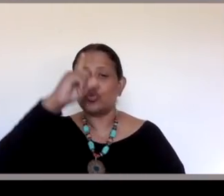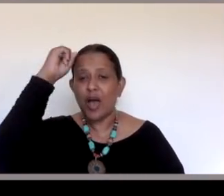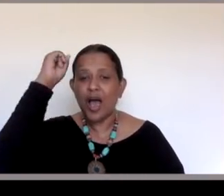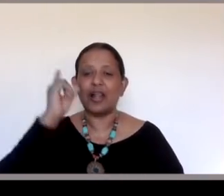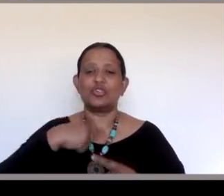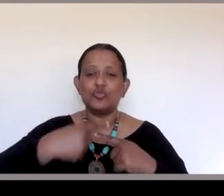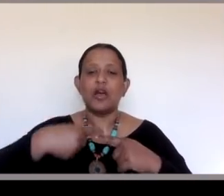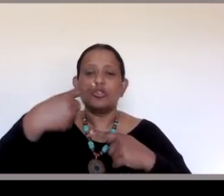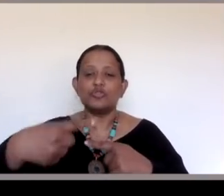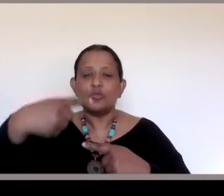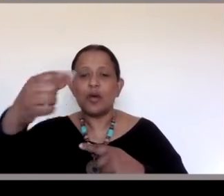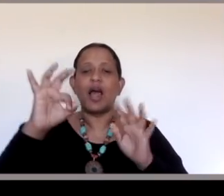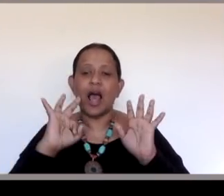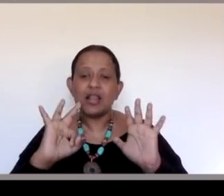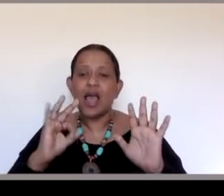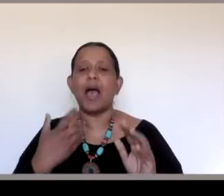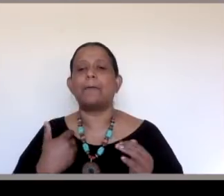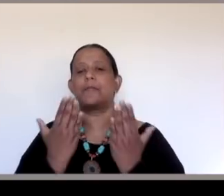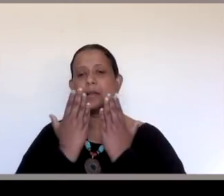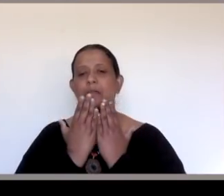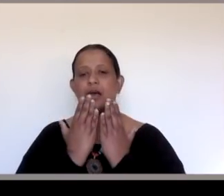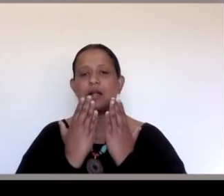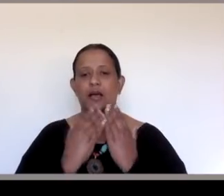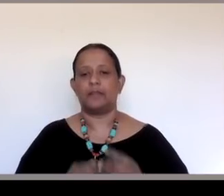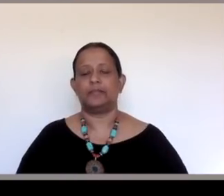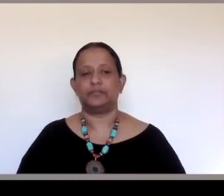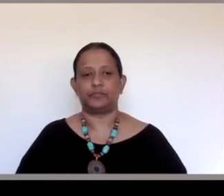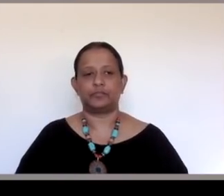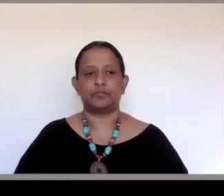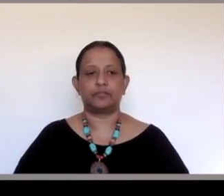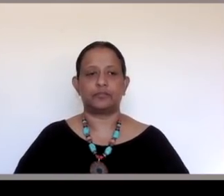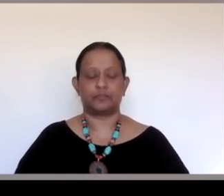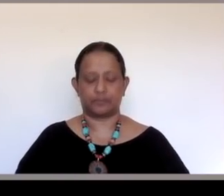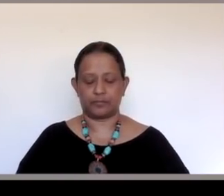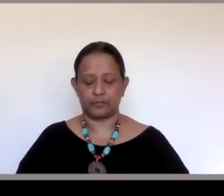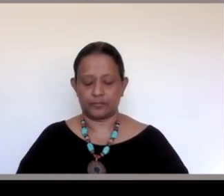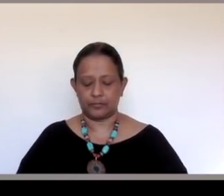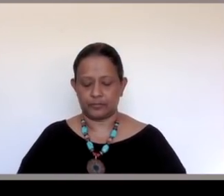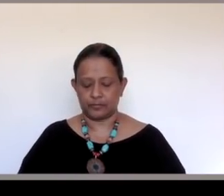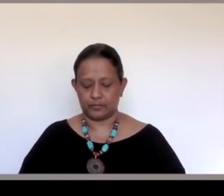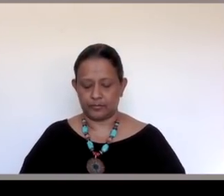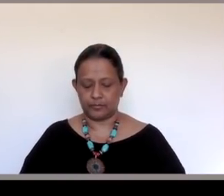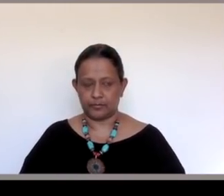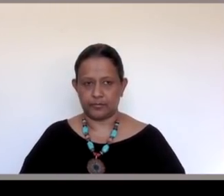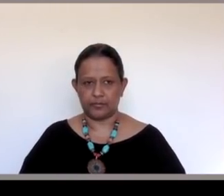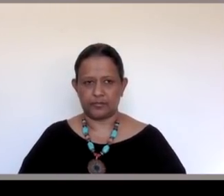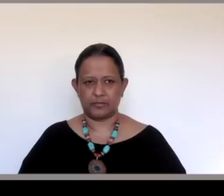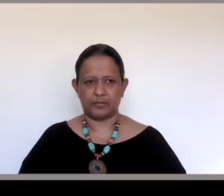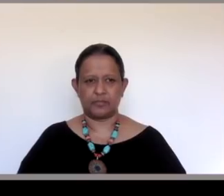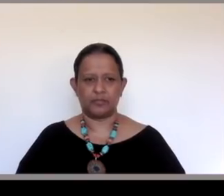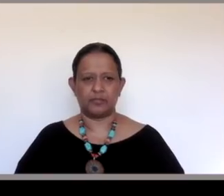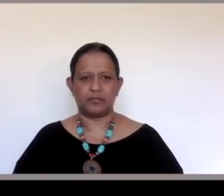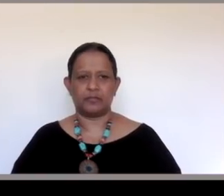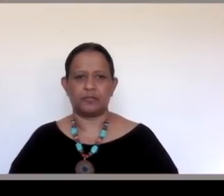உங்களை நிந்தித்து உங்களை உபத்திரவப்படுத்தும் போது நீங்கள் ஆசீர்வதிக்கப்பட்டவர்களாக இருப்பீர்கள் தேங் மட்டனம் ஏக பிரீதிய